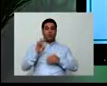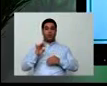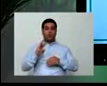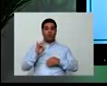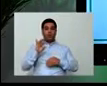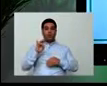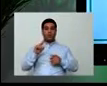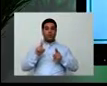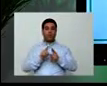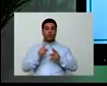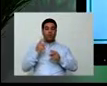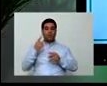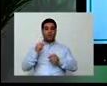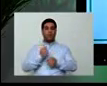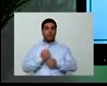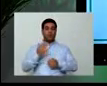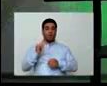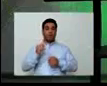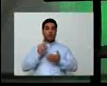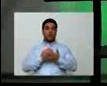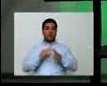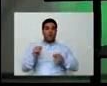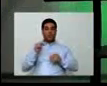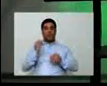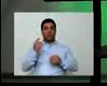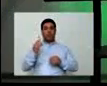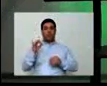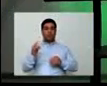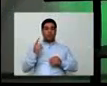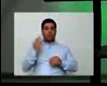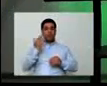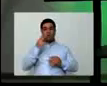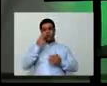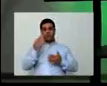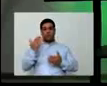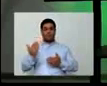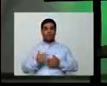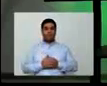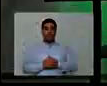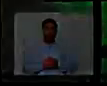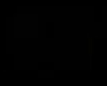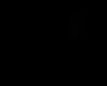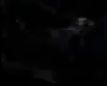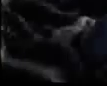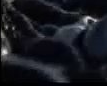muvozanatini ham kashf etar ekan. Va aziz o'quvchilar, yana bir marta ajoyib bir videolavhaga e'tiboringizni qaratamiz. Marhamat.